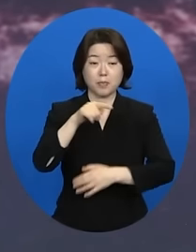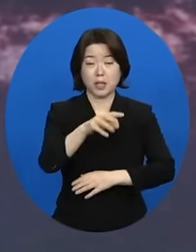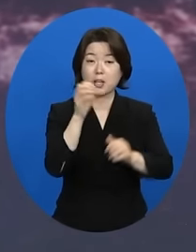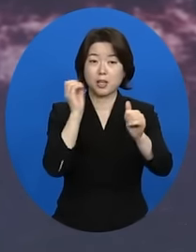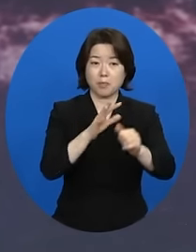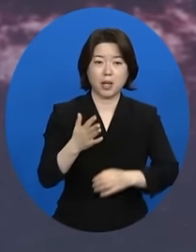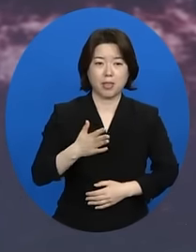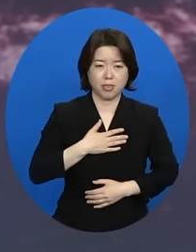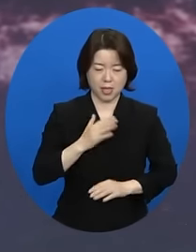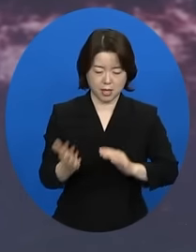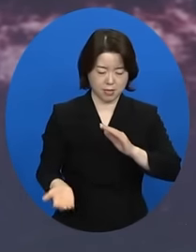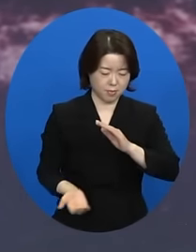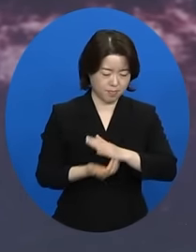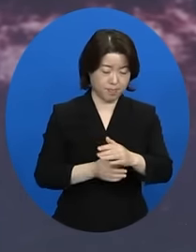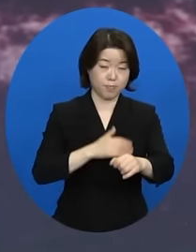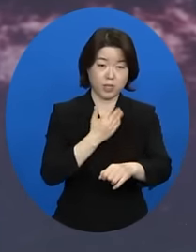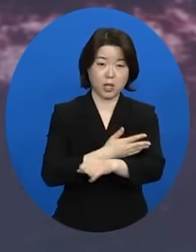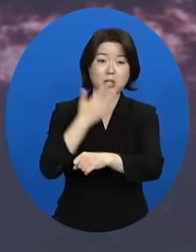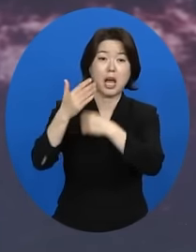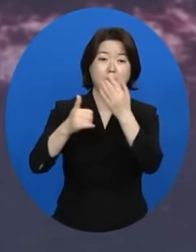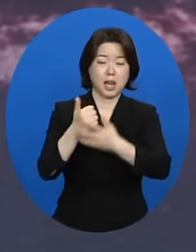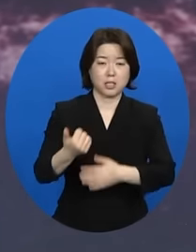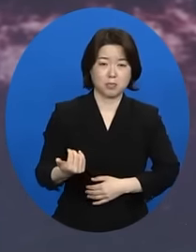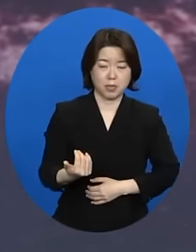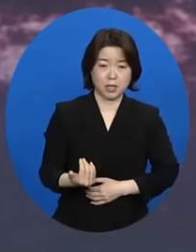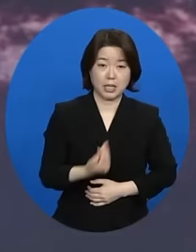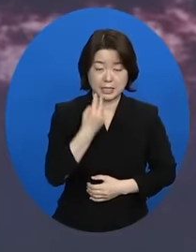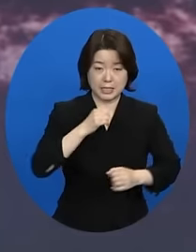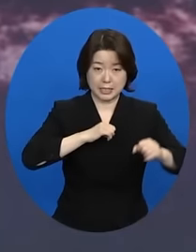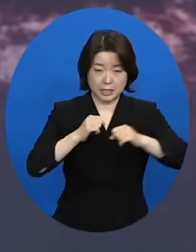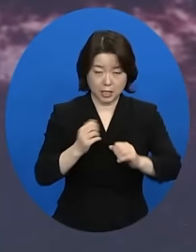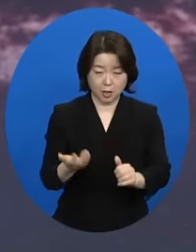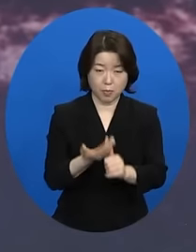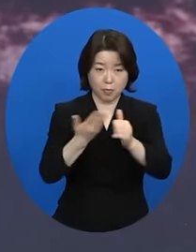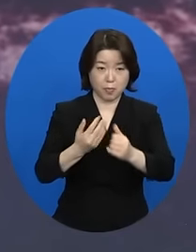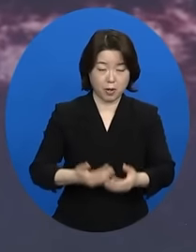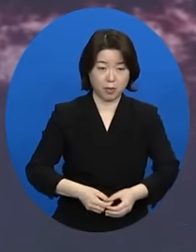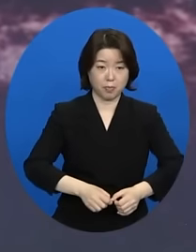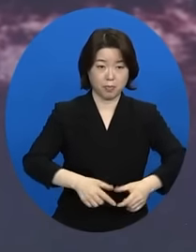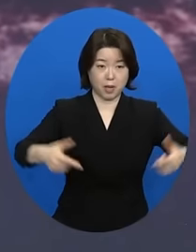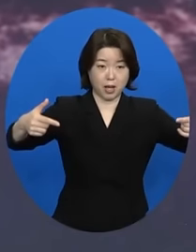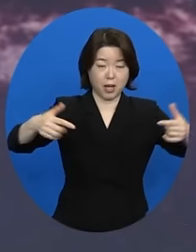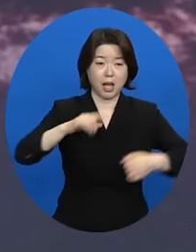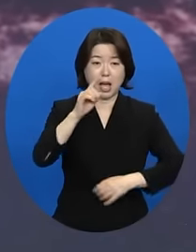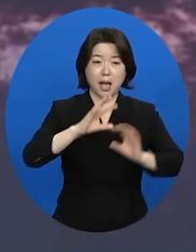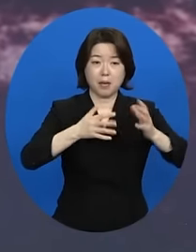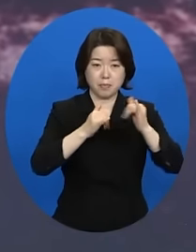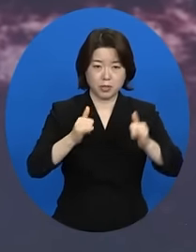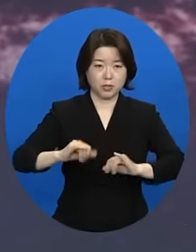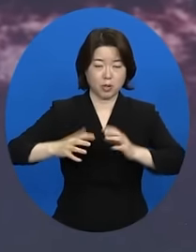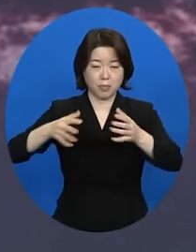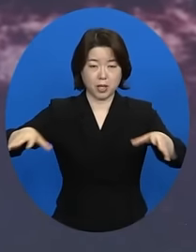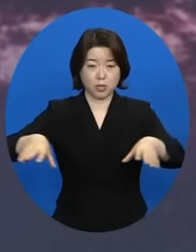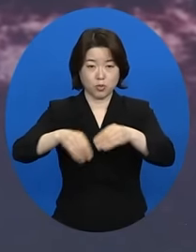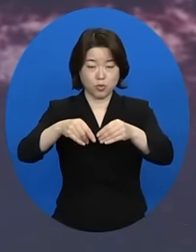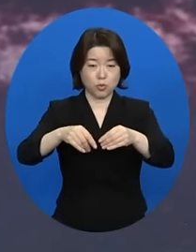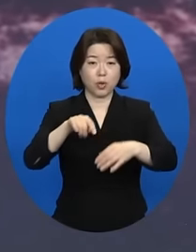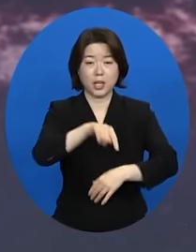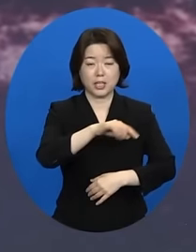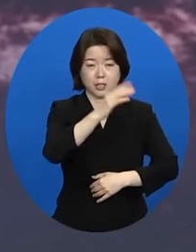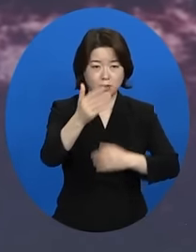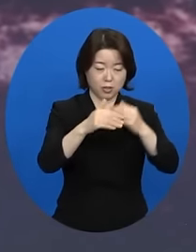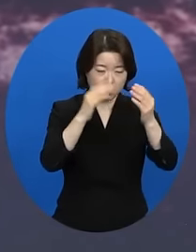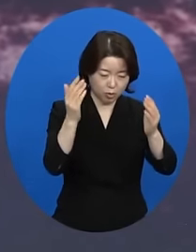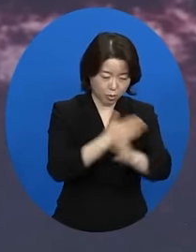나는 전능한 하나님이라 생육하며 번성하라. 한 백성과 백성들의 총회가 내게서 나오고 왕들이 너희 허리에서